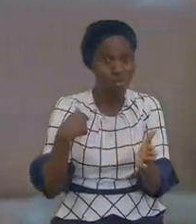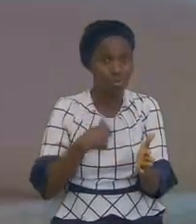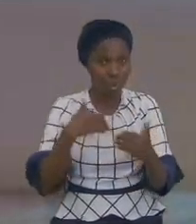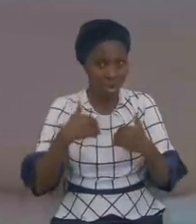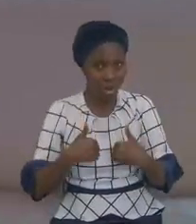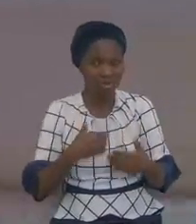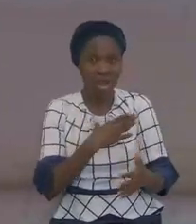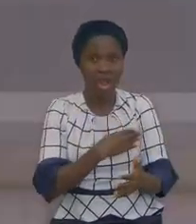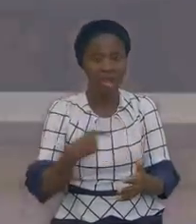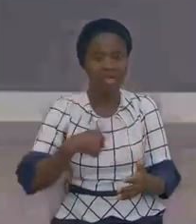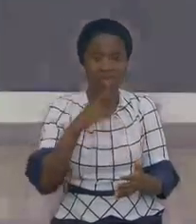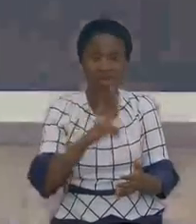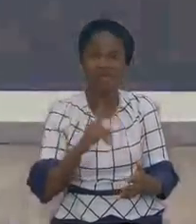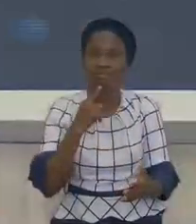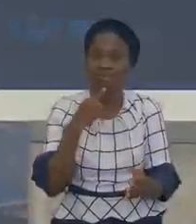faisons.